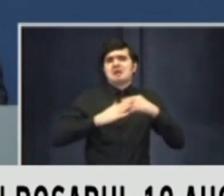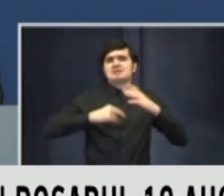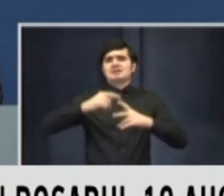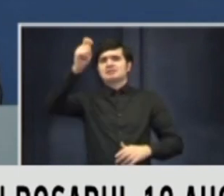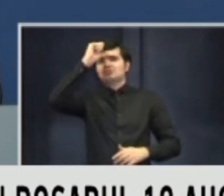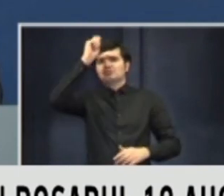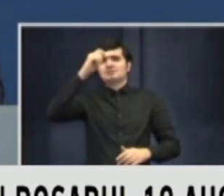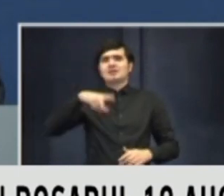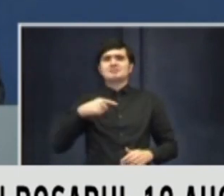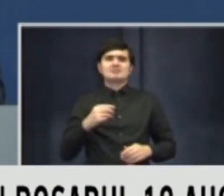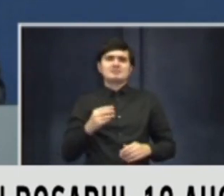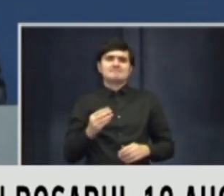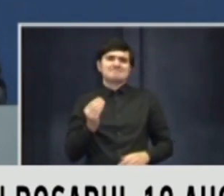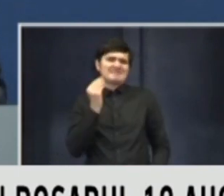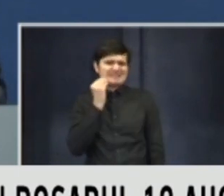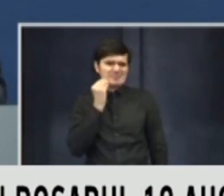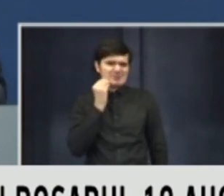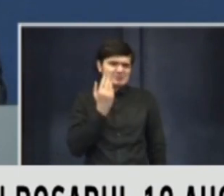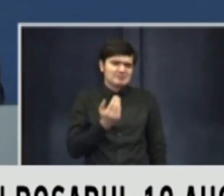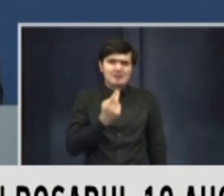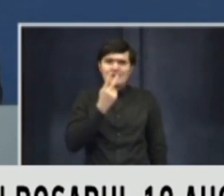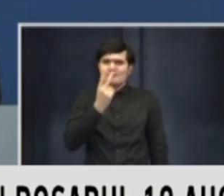Sunt dezamăgit. E adevărat că vedem că în România